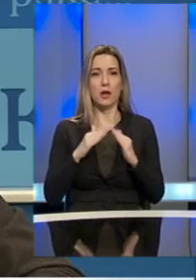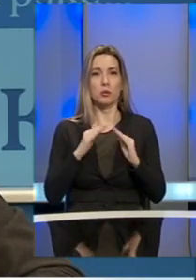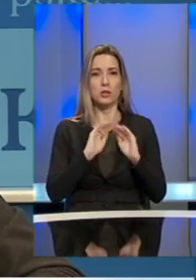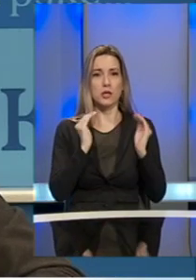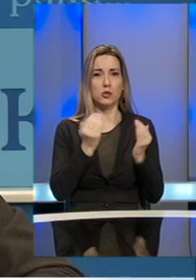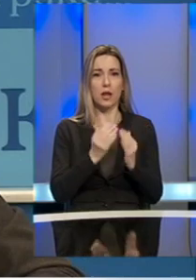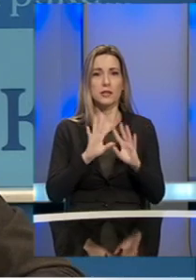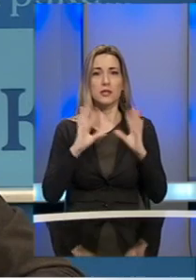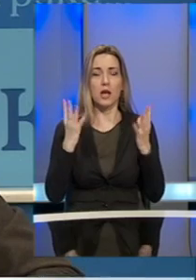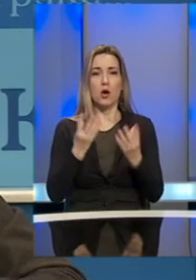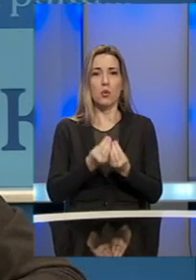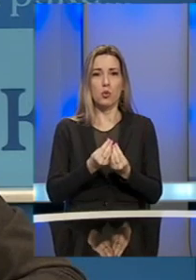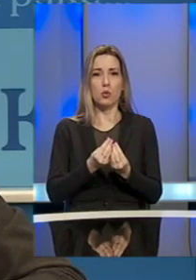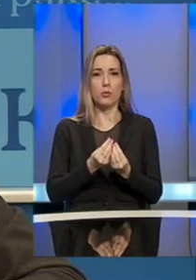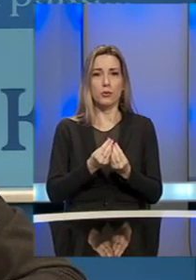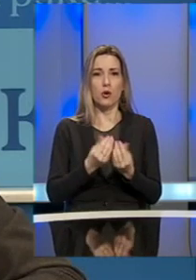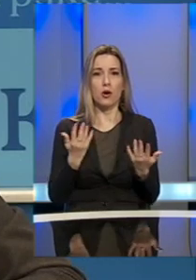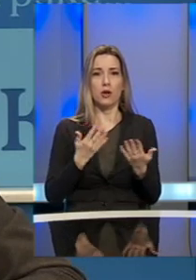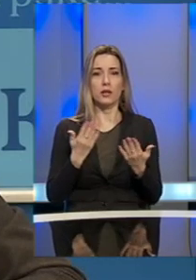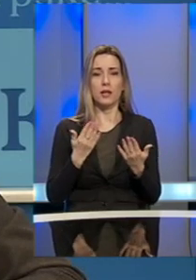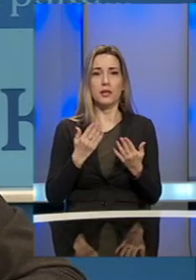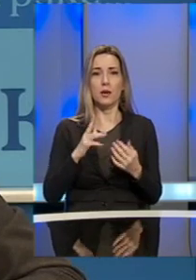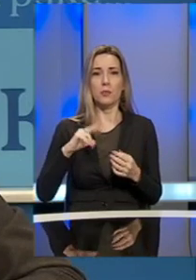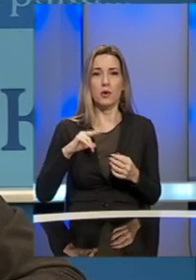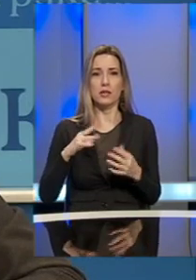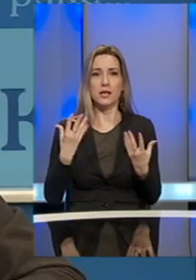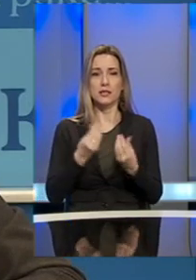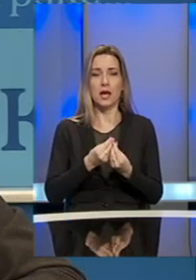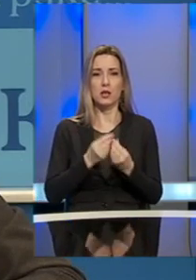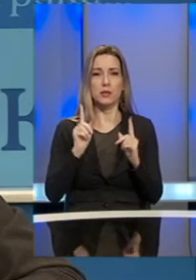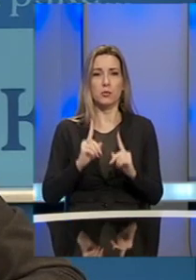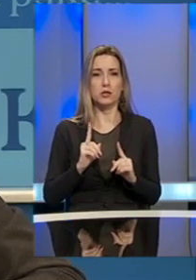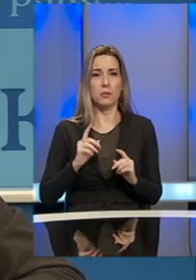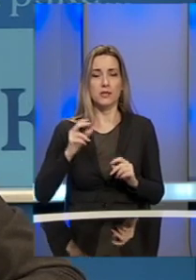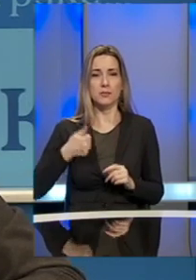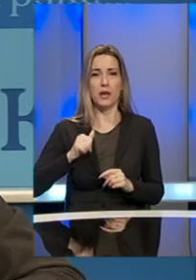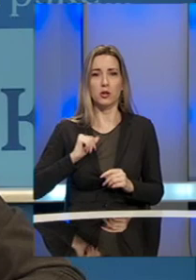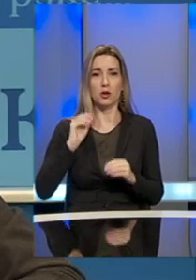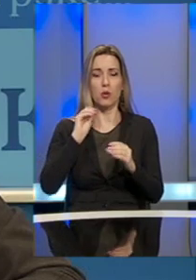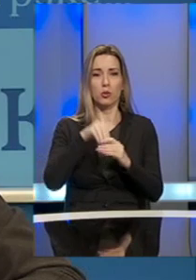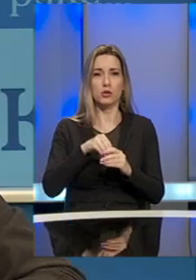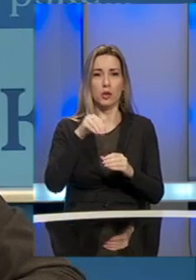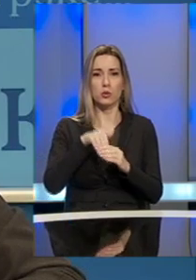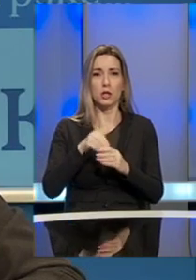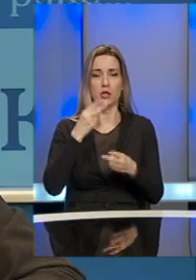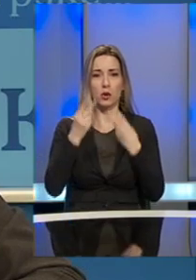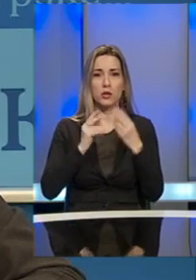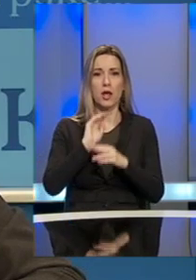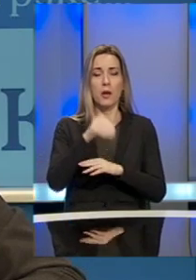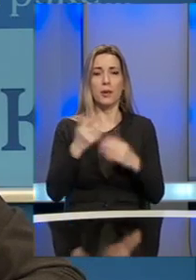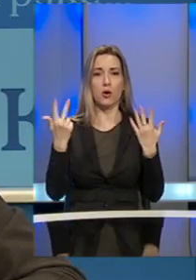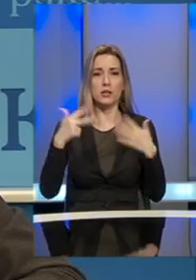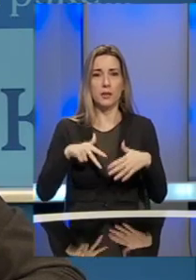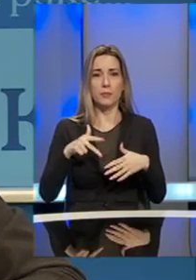izolacije. Ukupno, evo, otkad je komunalna policija zajedno sa republičkim inspektorima uključena u dio unutrašnje kontrole, preko 8.000,